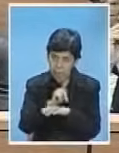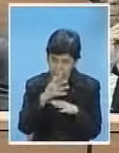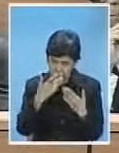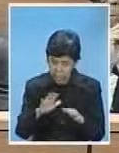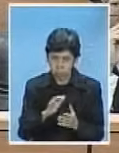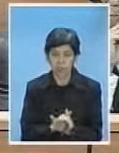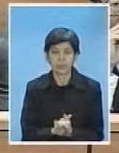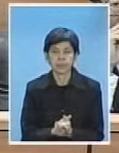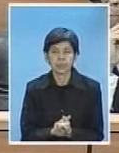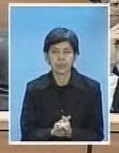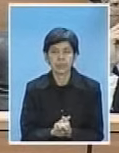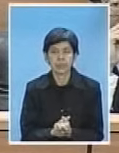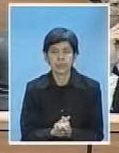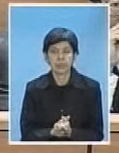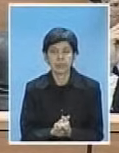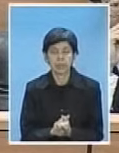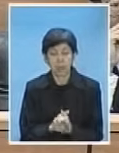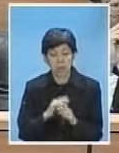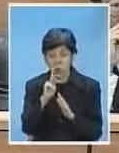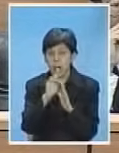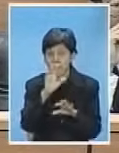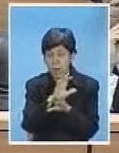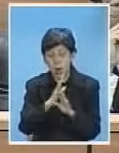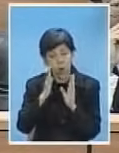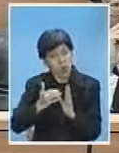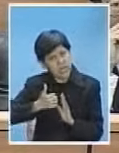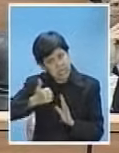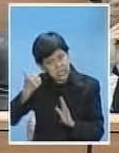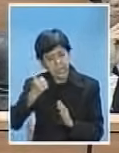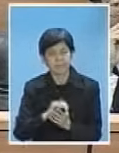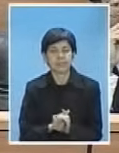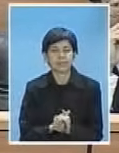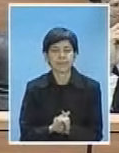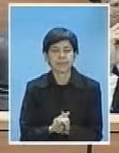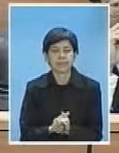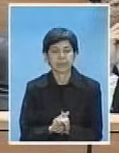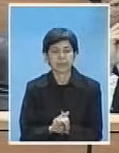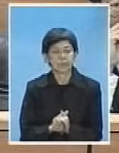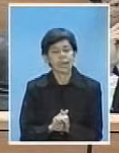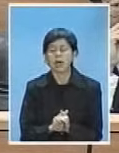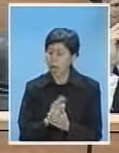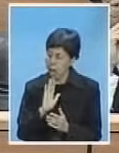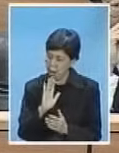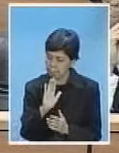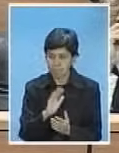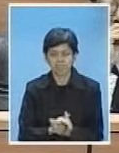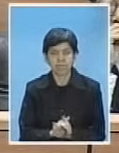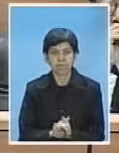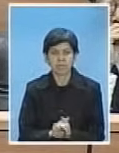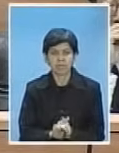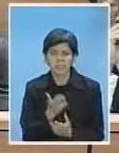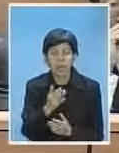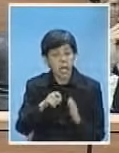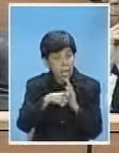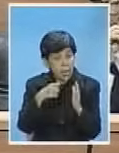ไปแล้วว่าข้อบังคับนั้นการกล่าวถึงบุคคลภายนอกเป็นเรื่องที่ต้องห้ามแ